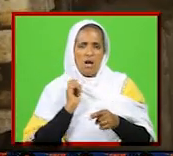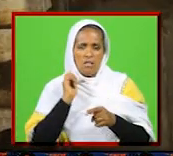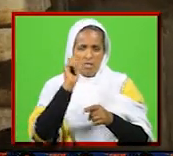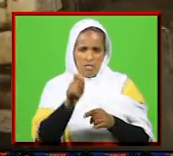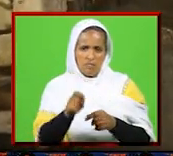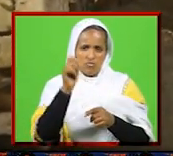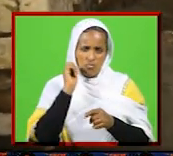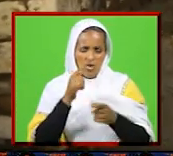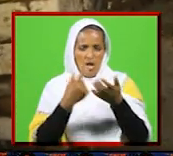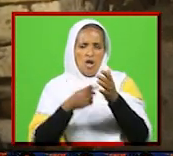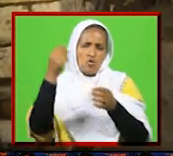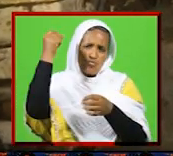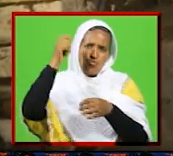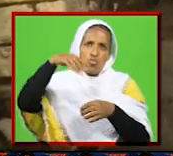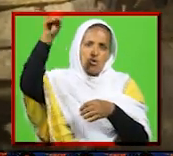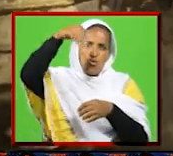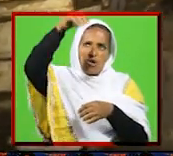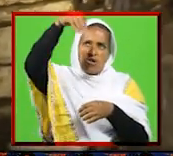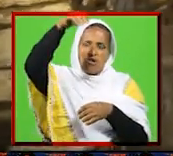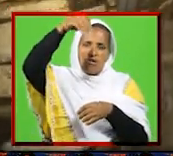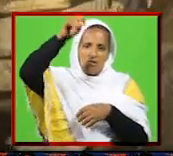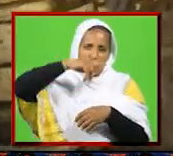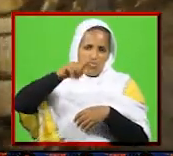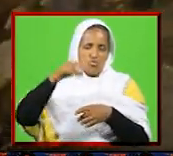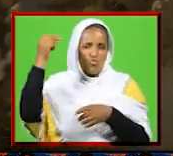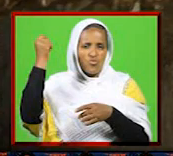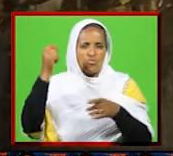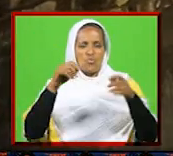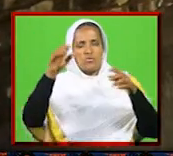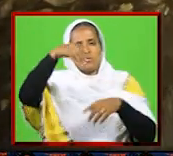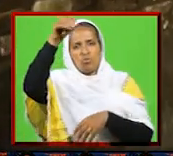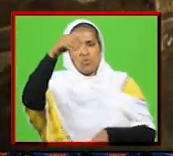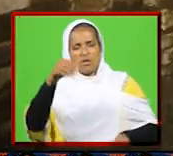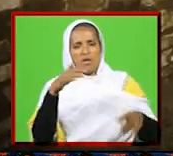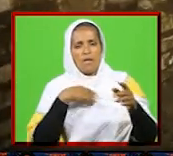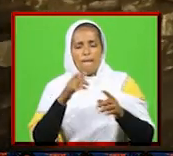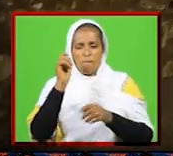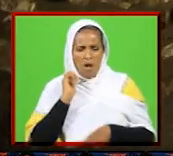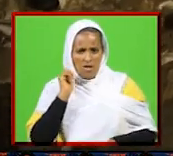ይሄ እንግዲህ ሰዓታት የሚቆምበት ነው ይሄ የጥንት ደወል ነው እንግዲህ